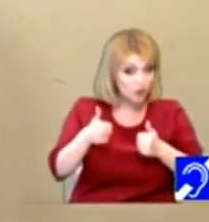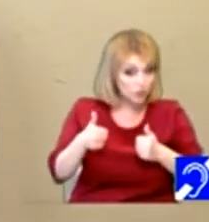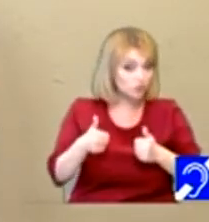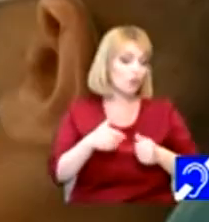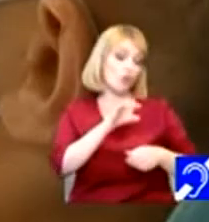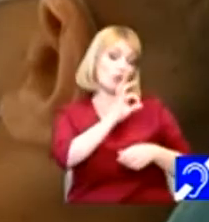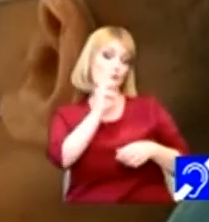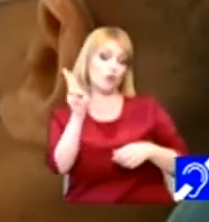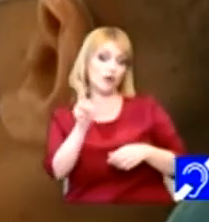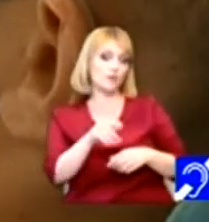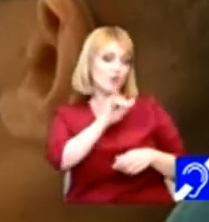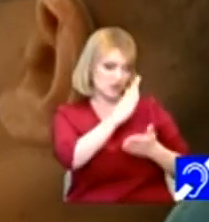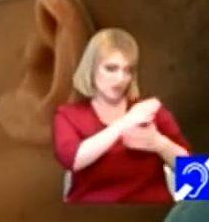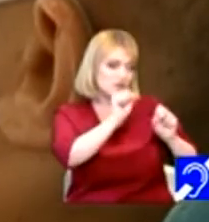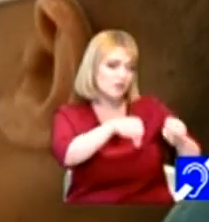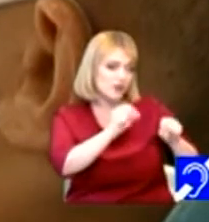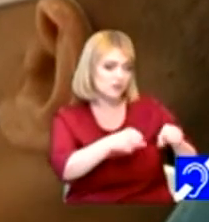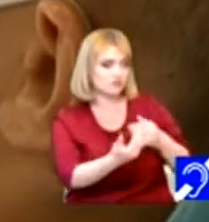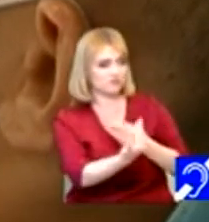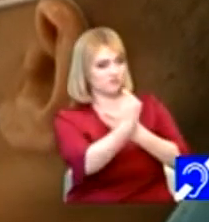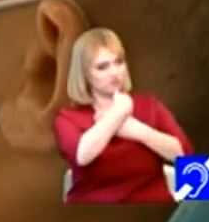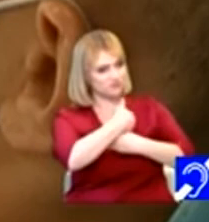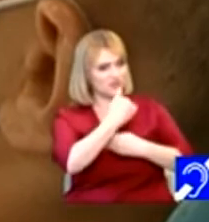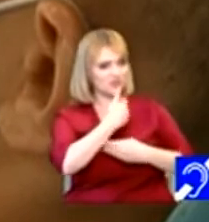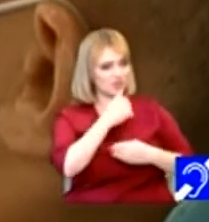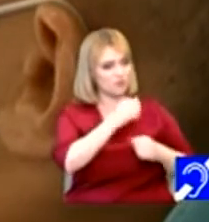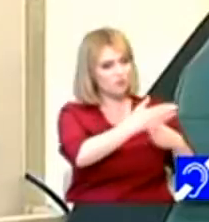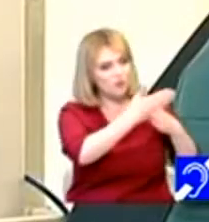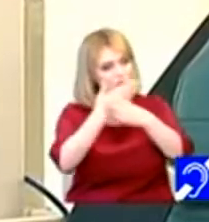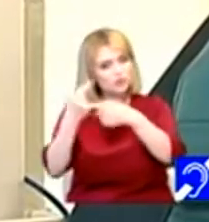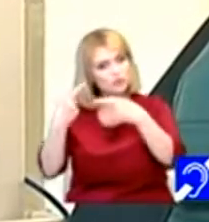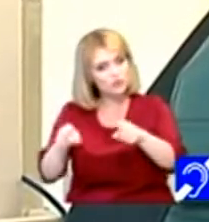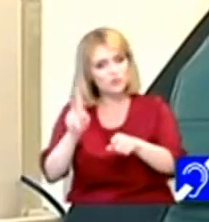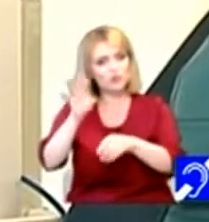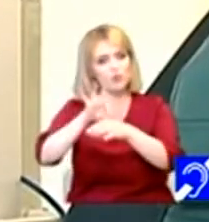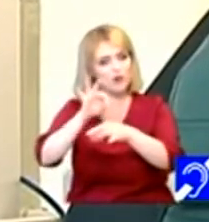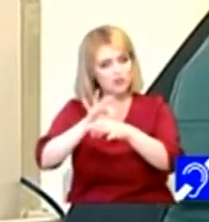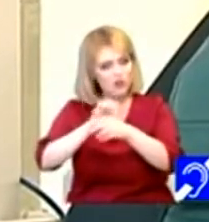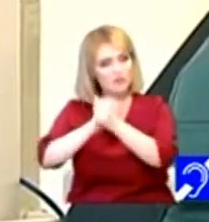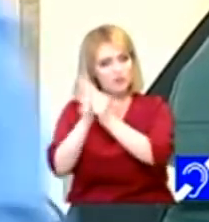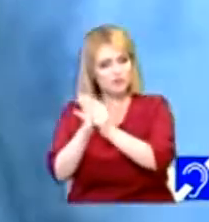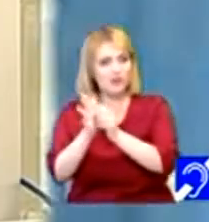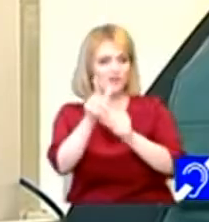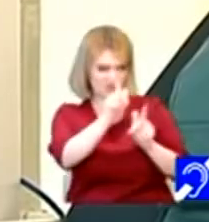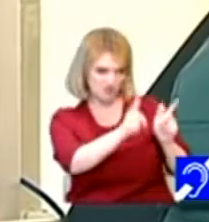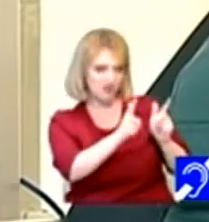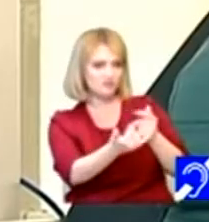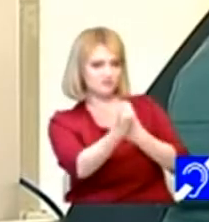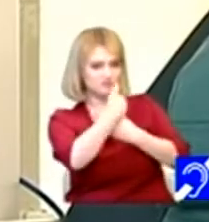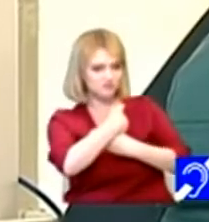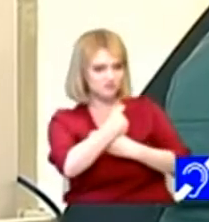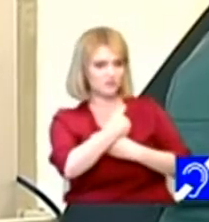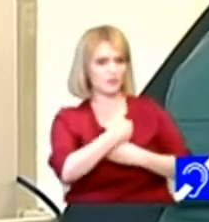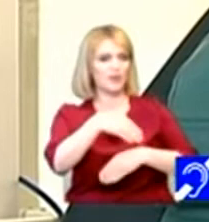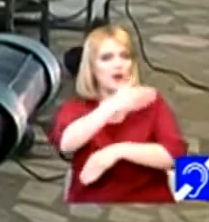Bine, ok. Este posibilitatea de a ajuta pe pacienții gravi de COVID, dacă sunteți de acord, să veniți la noi la centru,